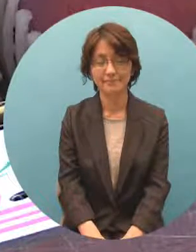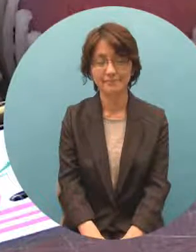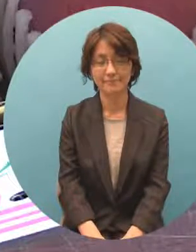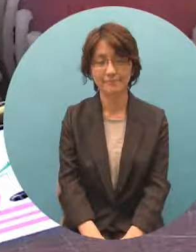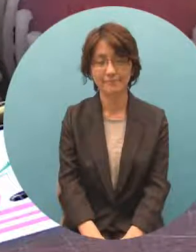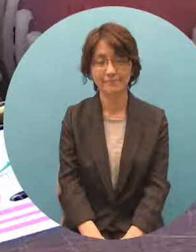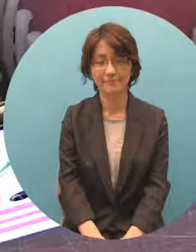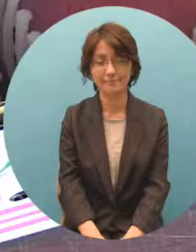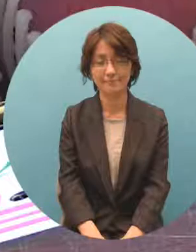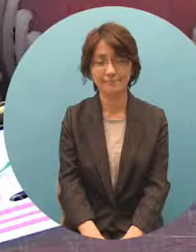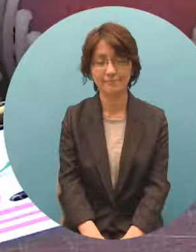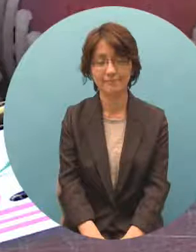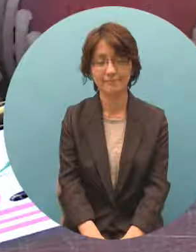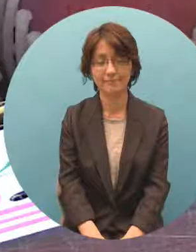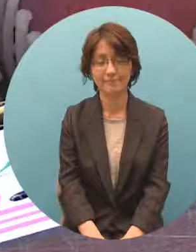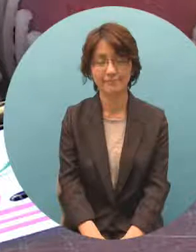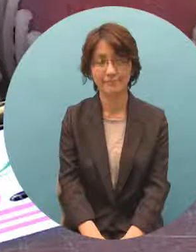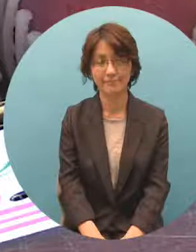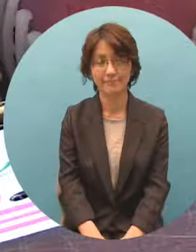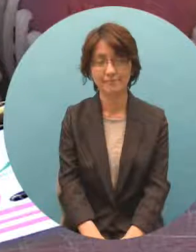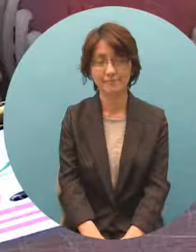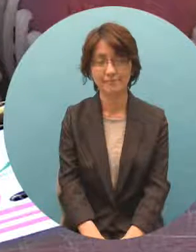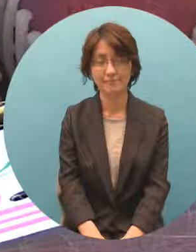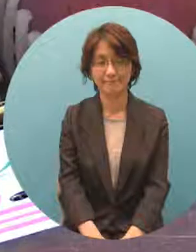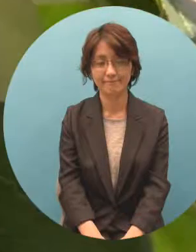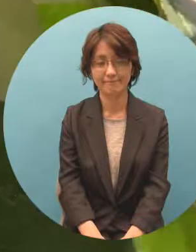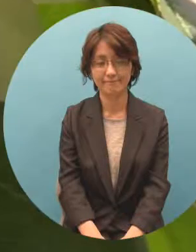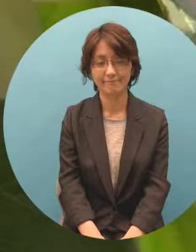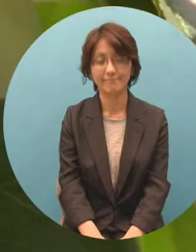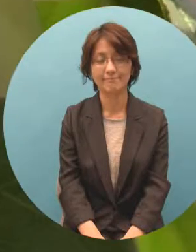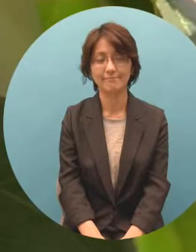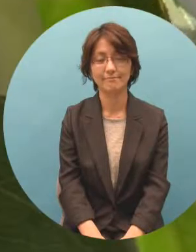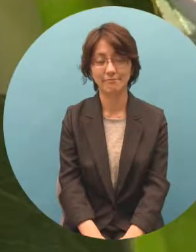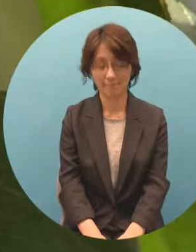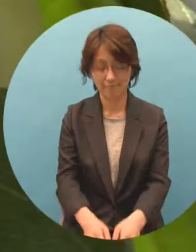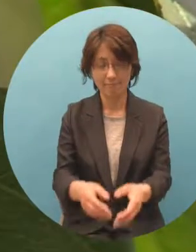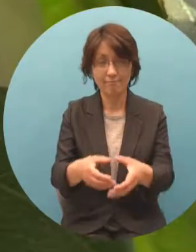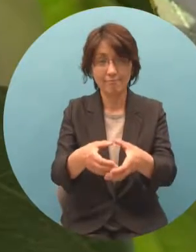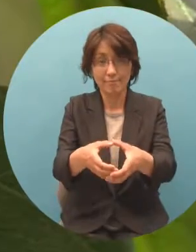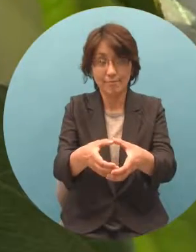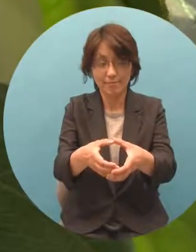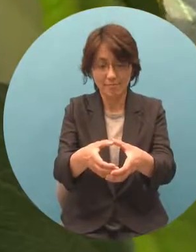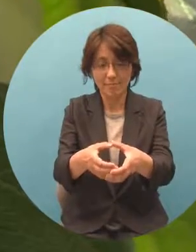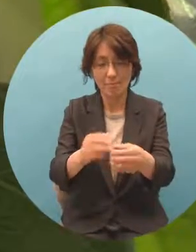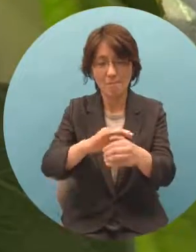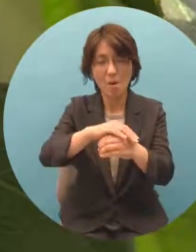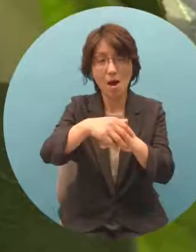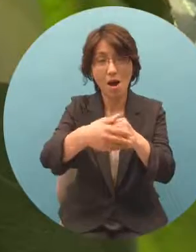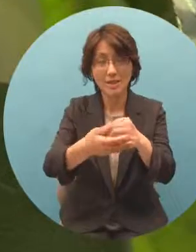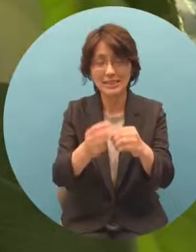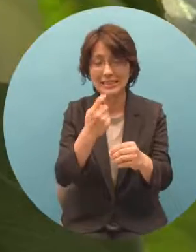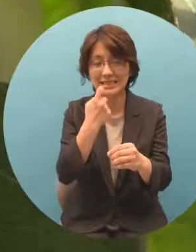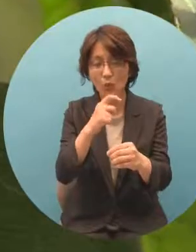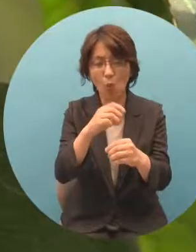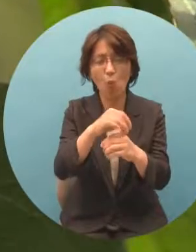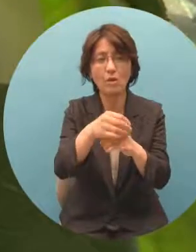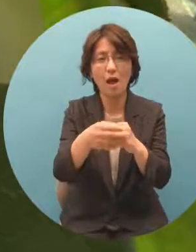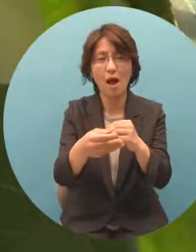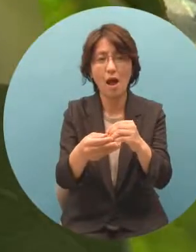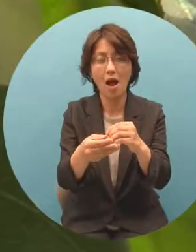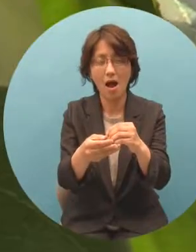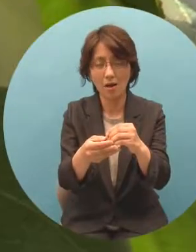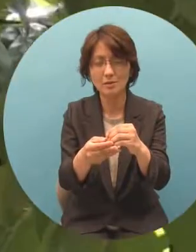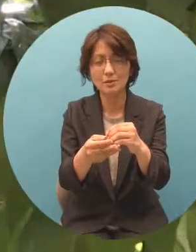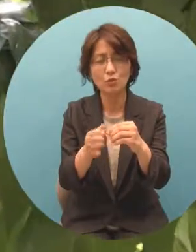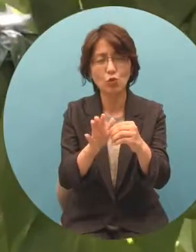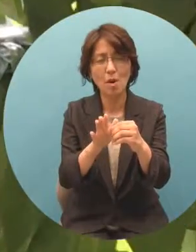これが人気の秘訣かなと思いますね。 またプラムについている白い粉、この白い粉を